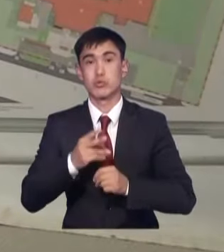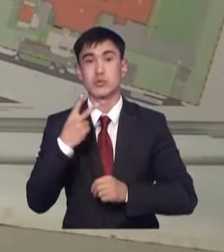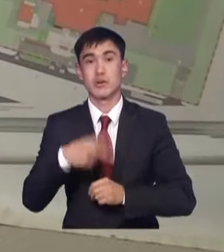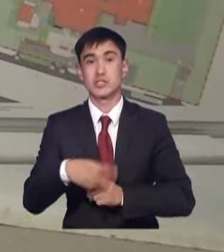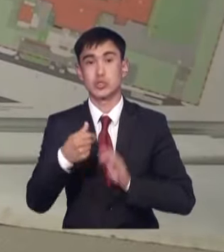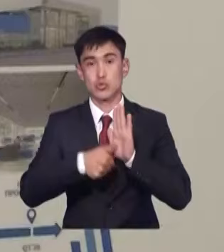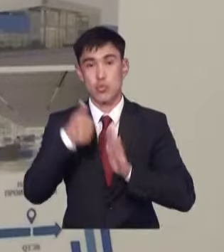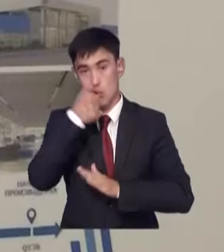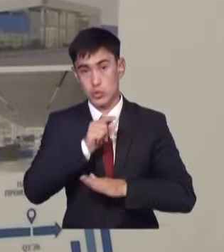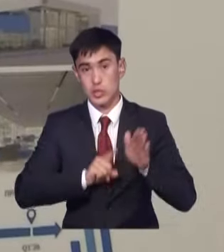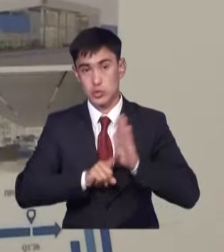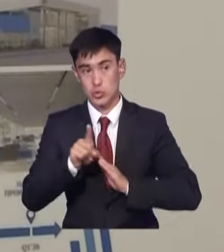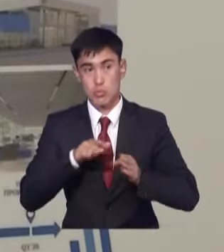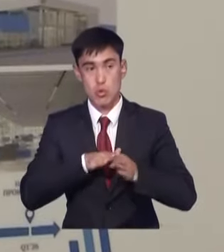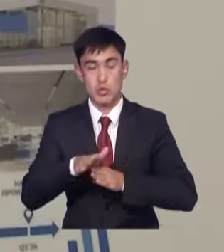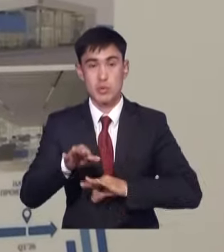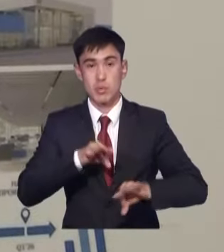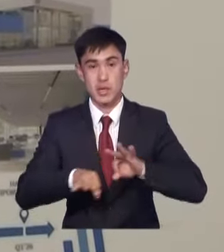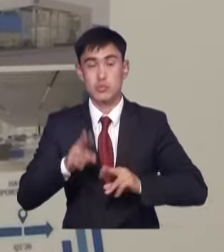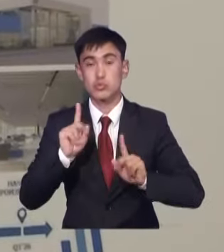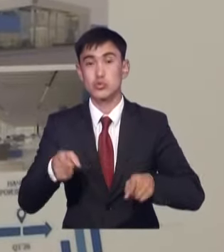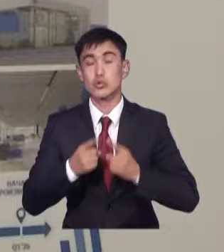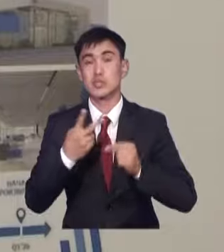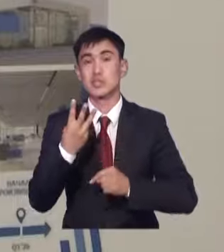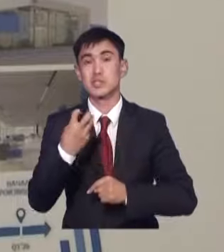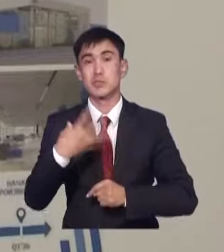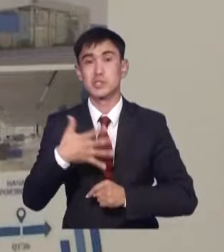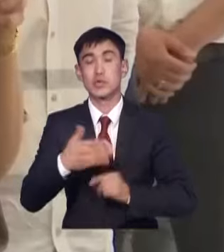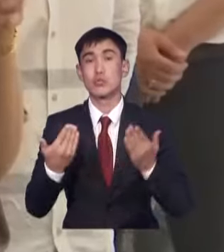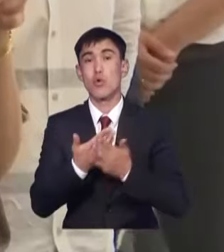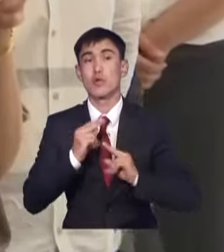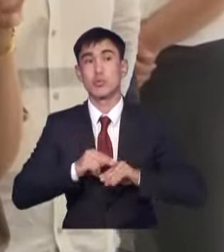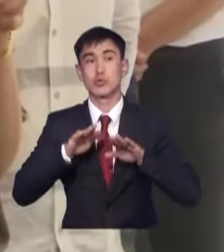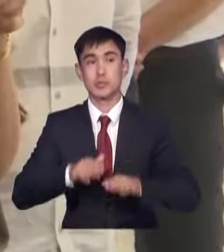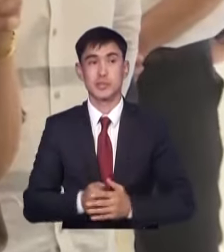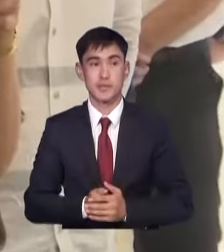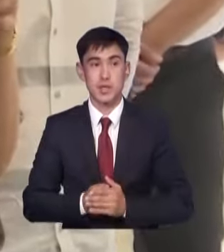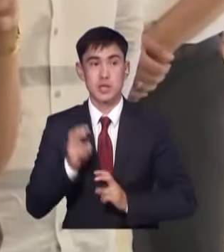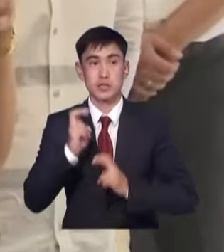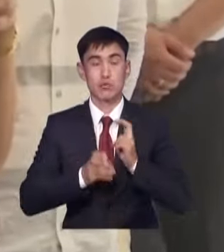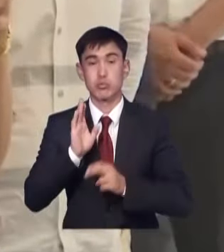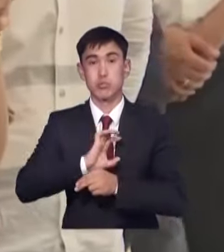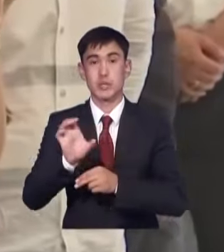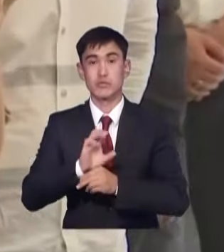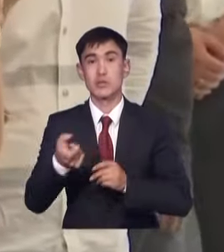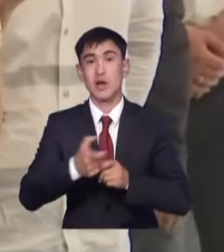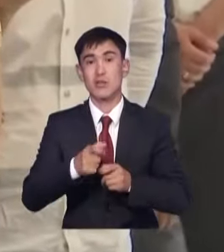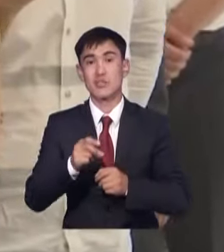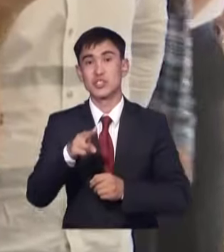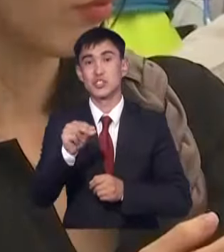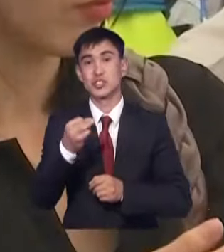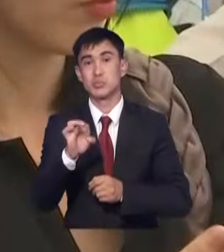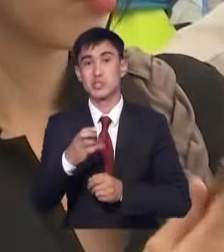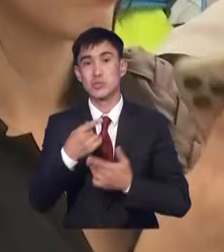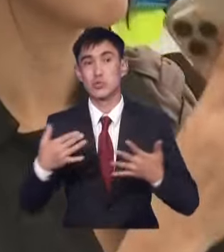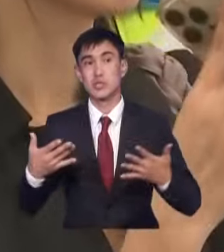2026 год при полной реализации проекта будет создано 350 новых постоянных ра мест завод будет производить картофельные чипсы и другие